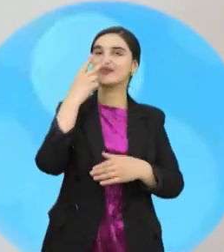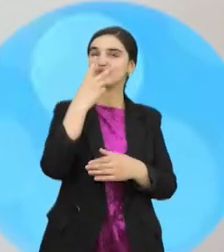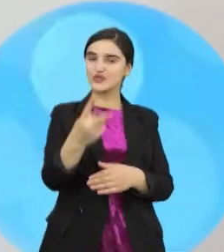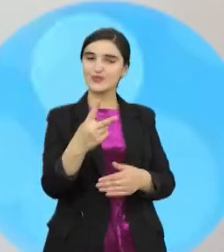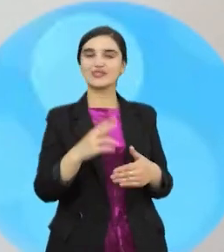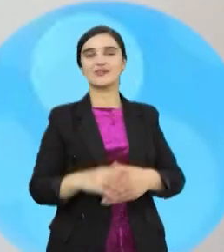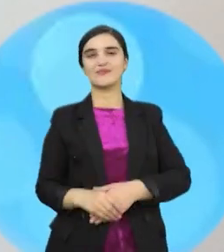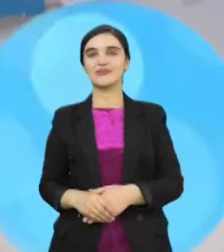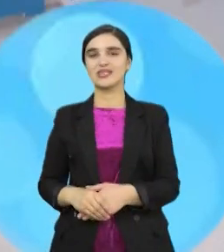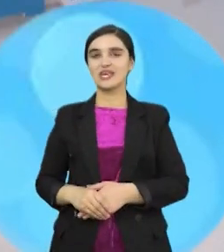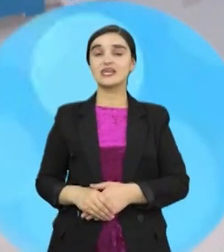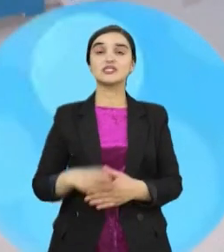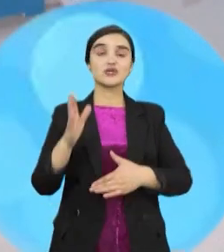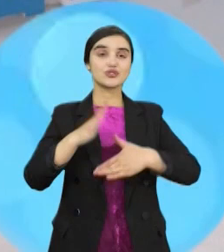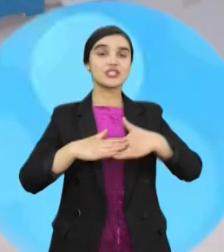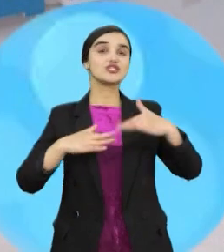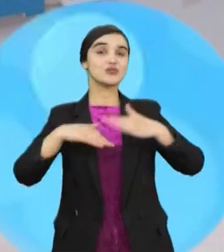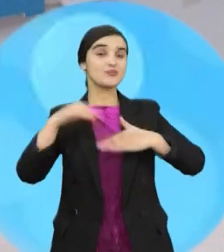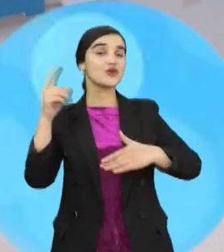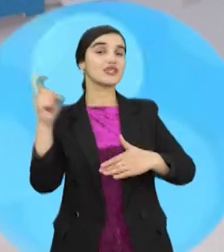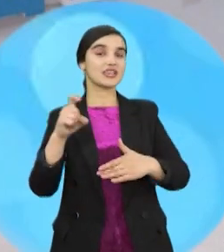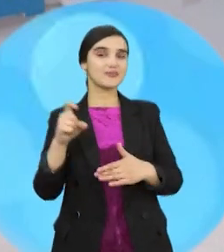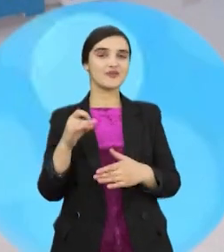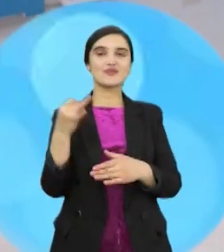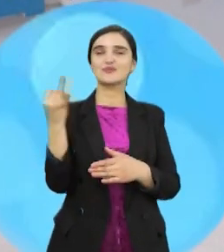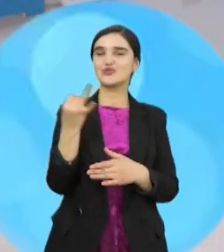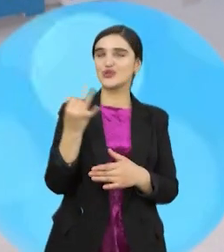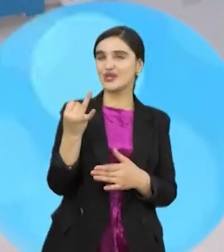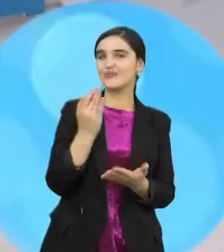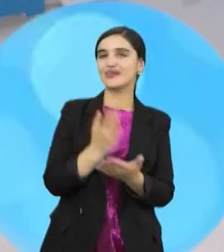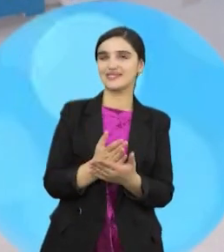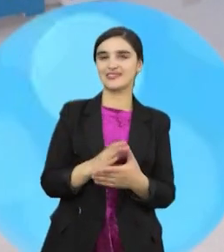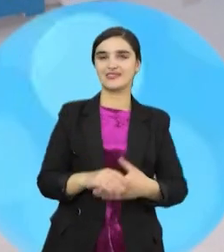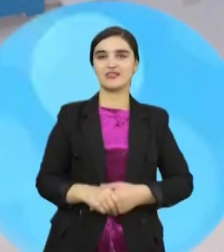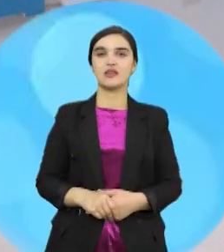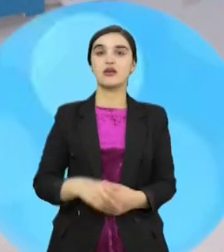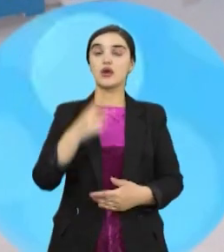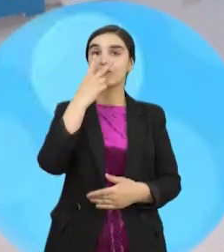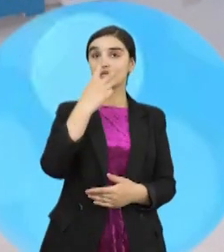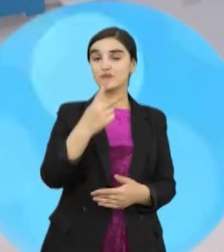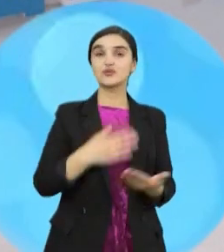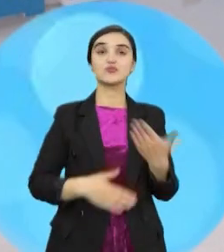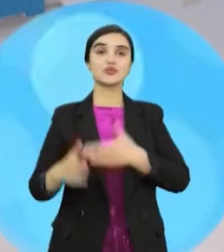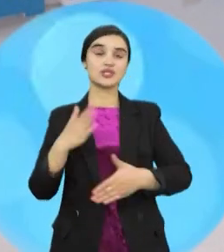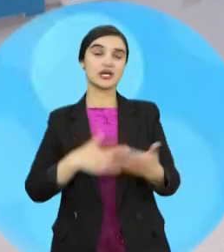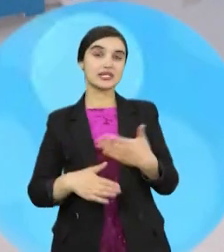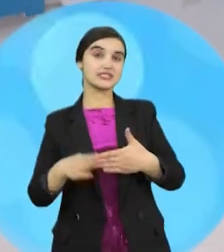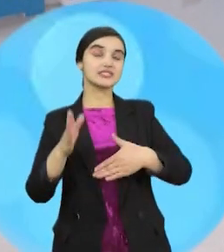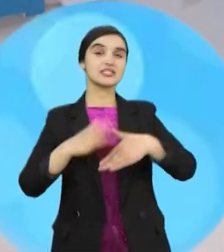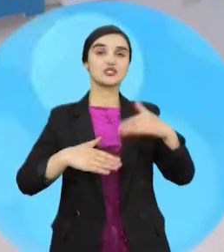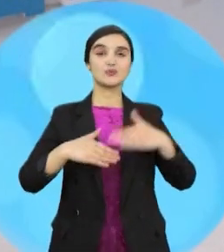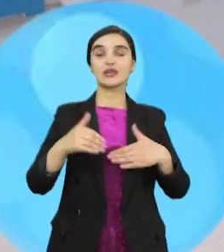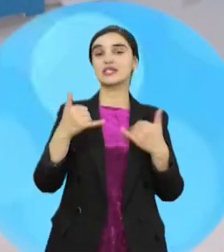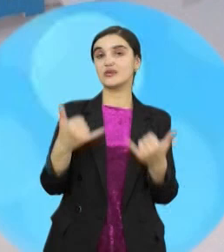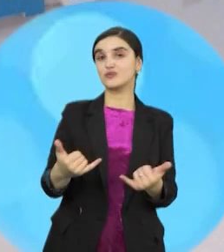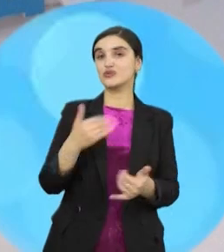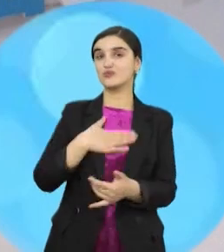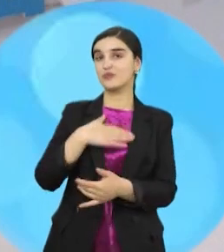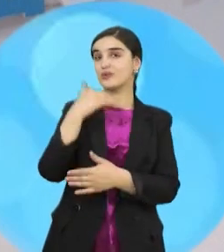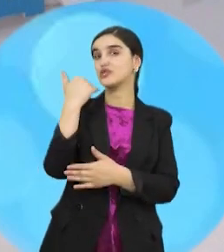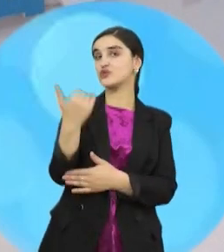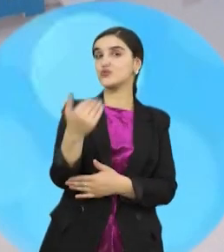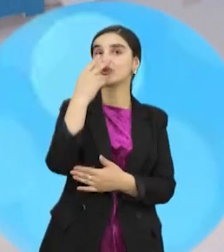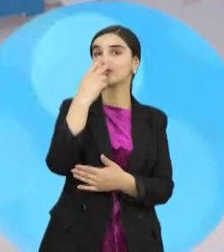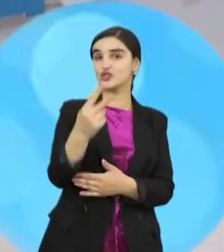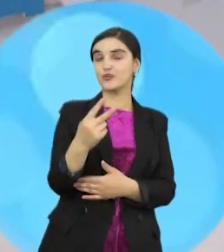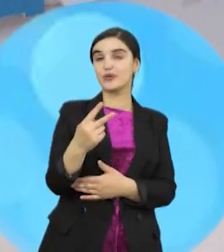نیز نشان می دهم، زیرا تجربه های خیمیایی نیز خیلی جالب هستند. و تماشابینان عزیز، تجربه که امروز من به